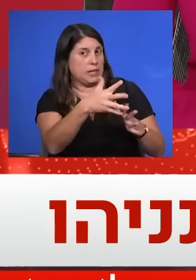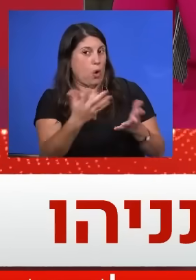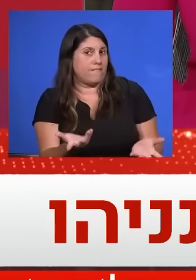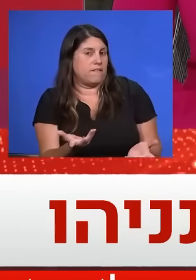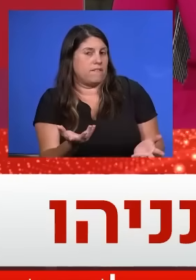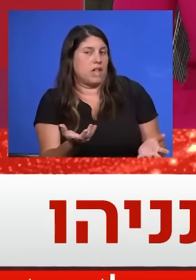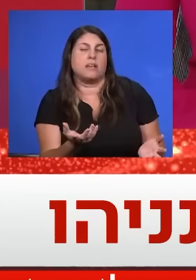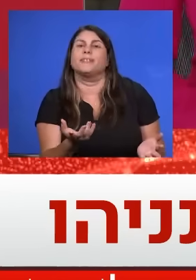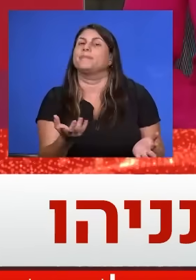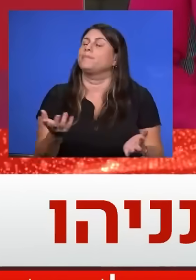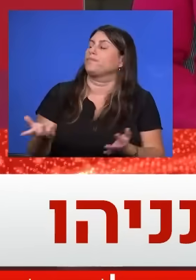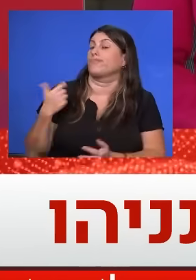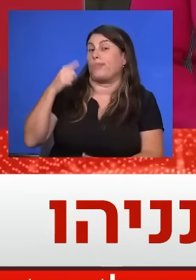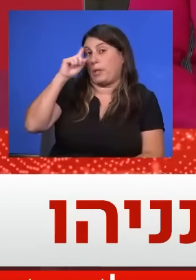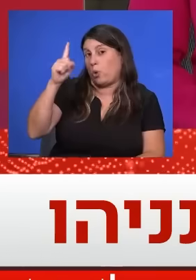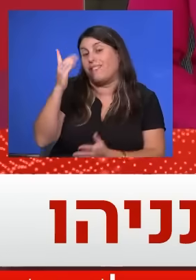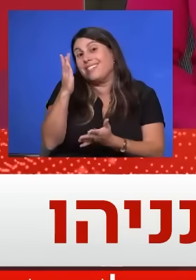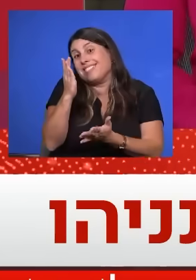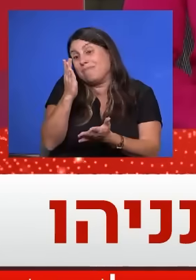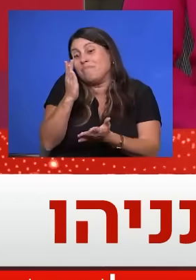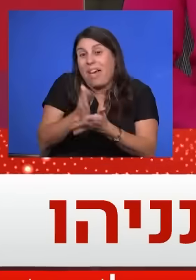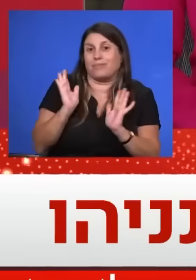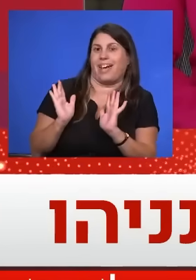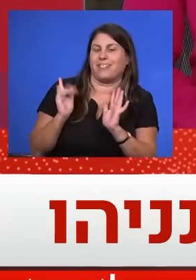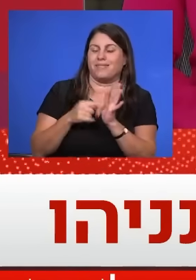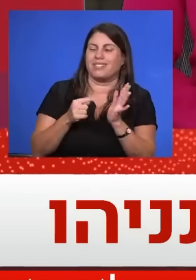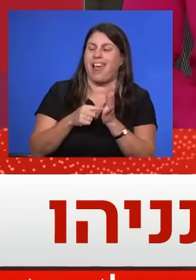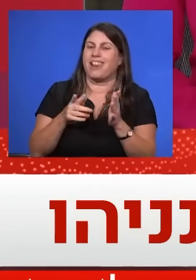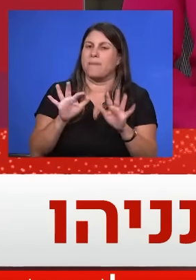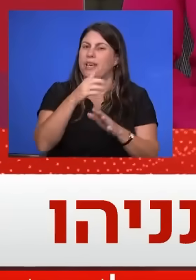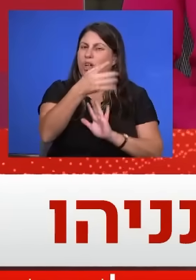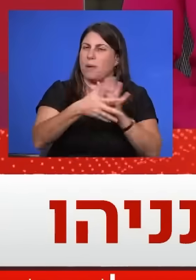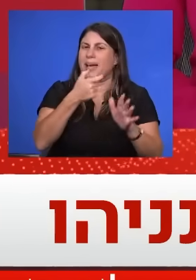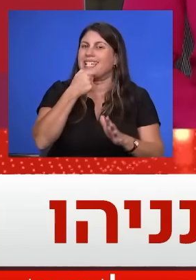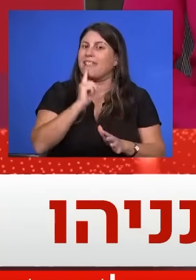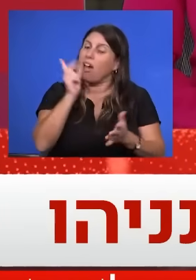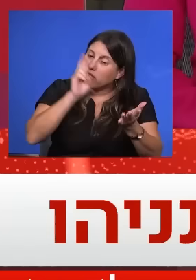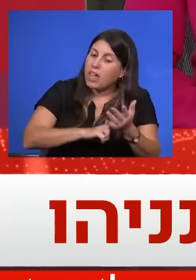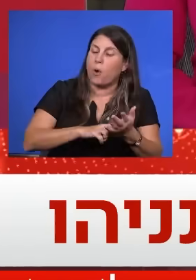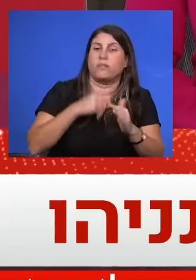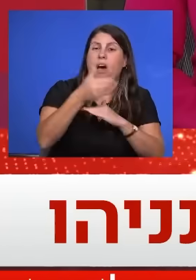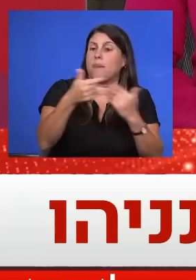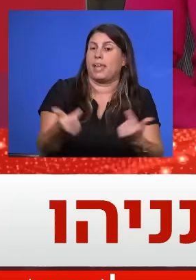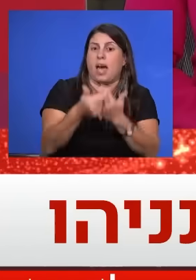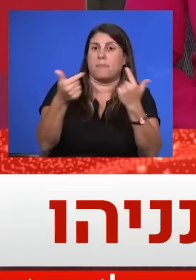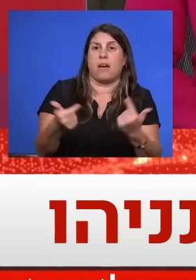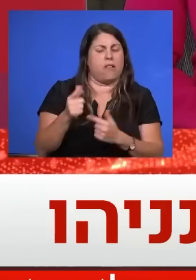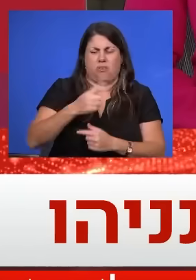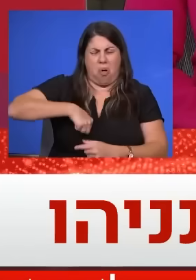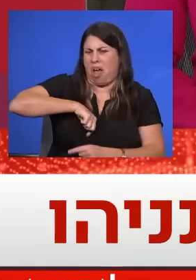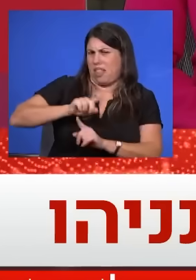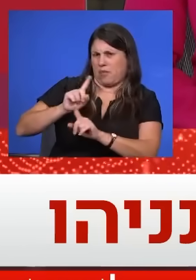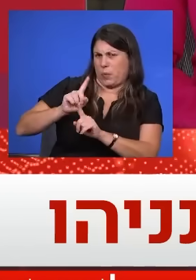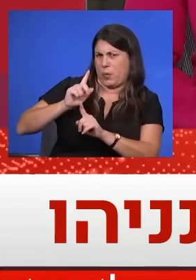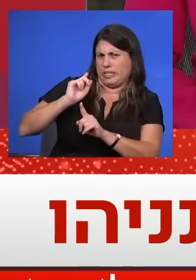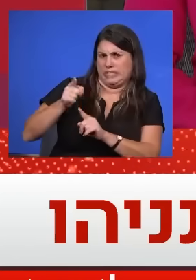אני חושב באמצע, משום שאין ספק שכל מה שאמרת על קטר זה נכון, ואחרי המלחמה הזאת לא אנחנו נצטרך לשכנע הרבה מאוד